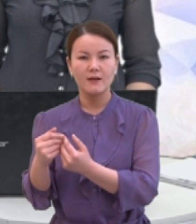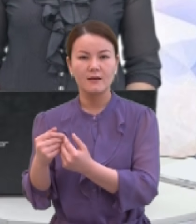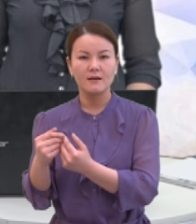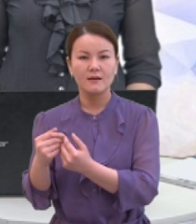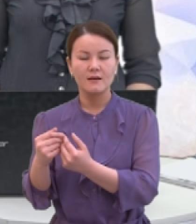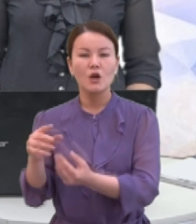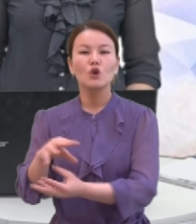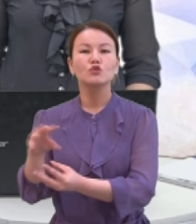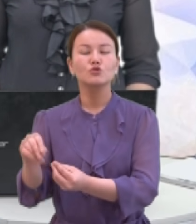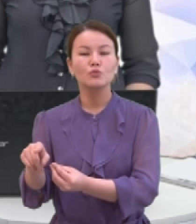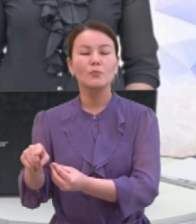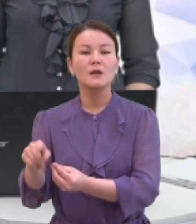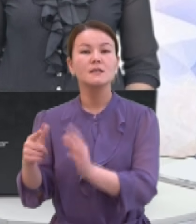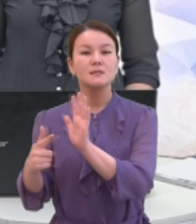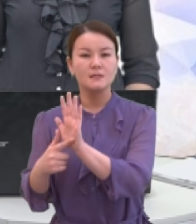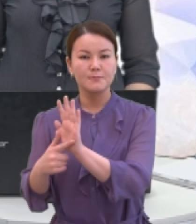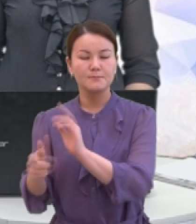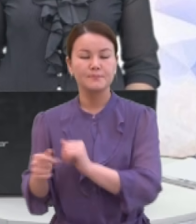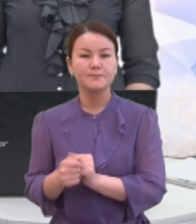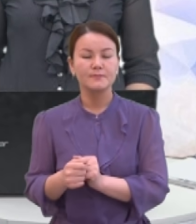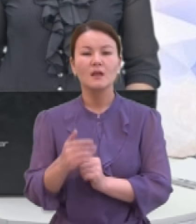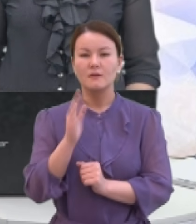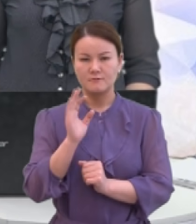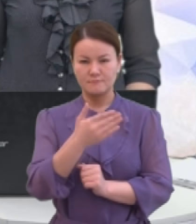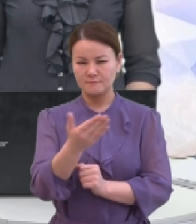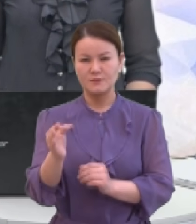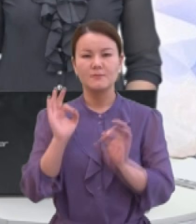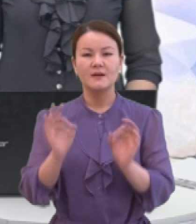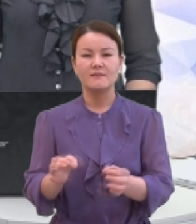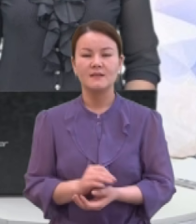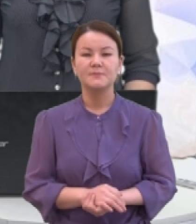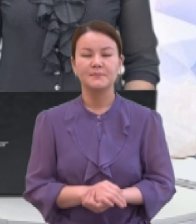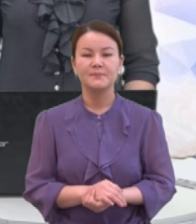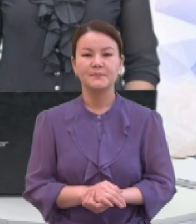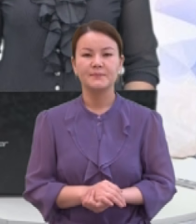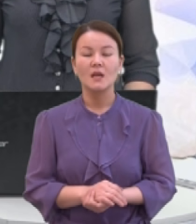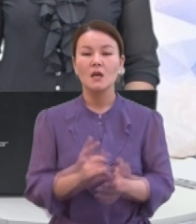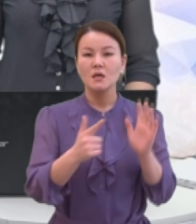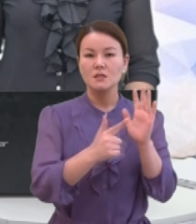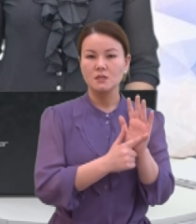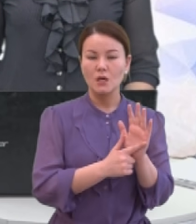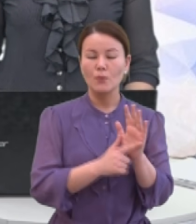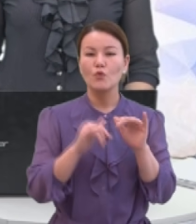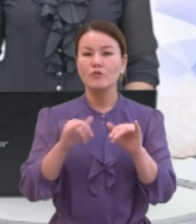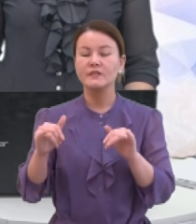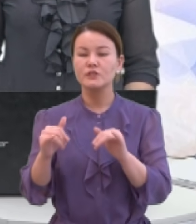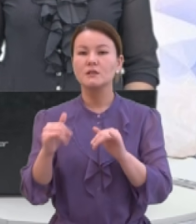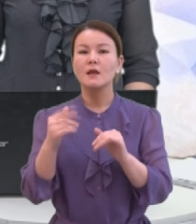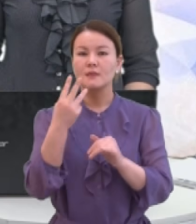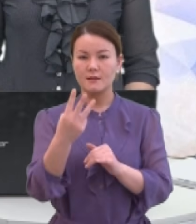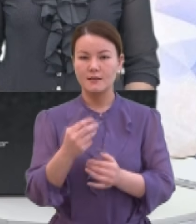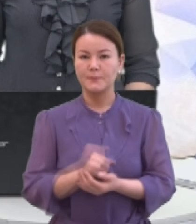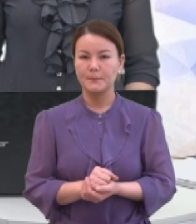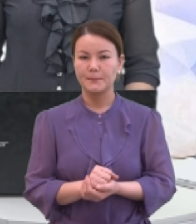сумма равна 7 вы правы те увеличьте на 3